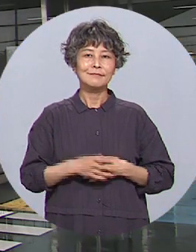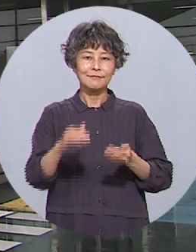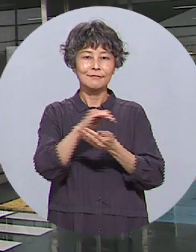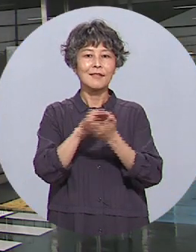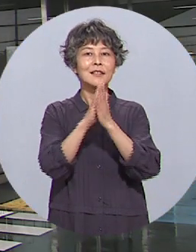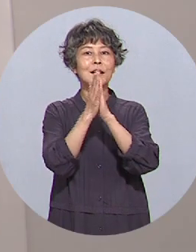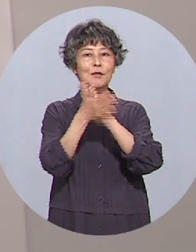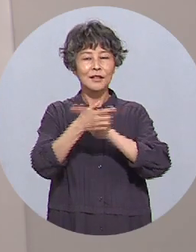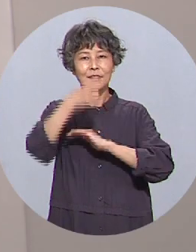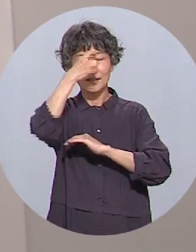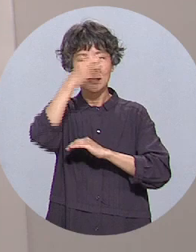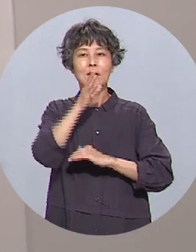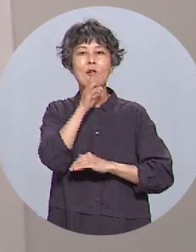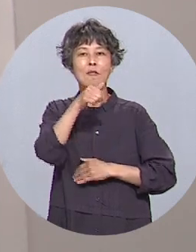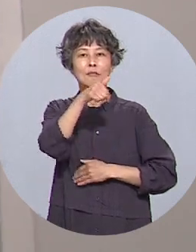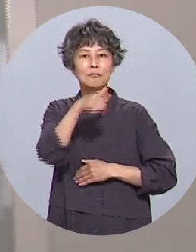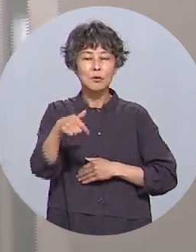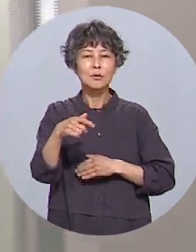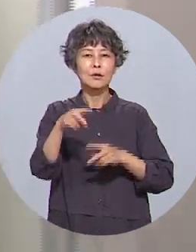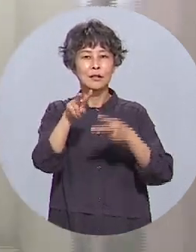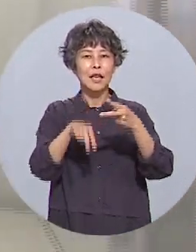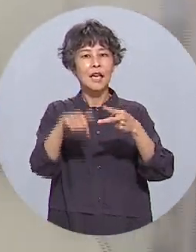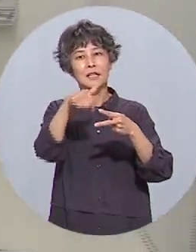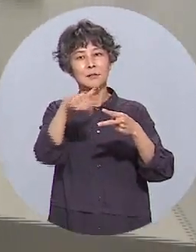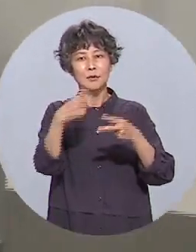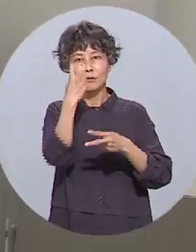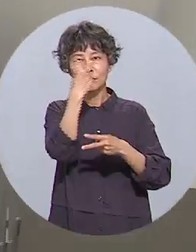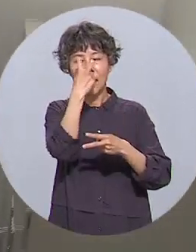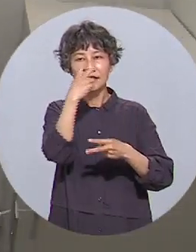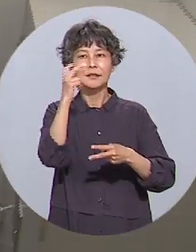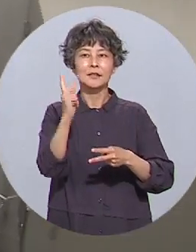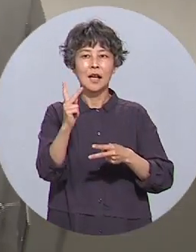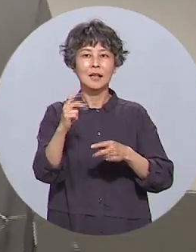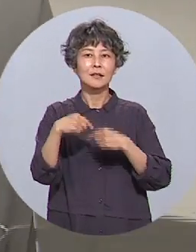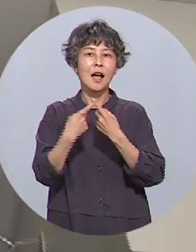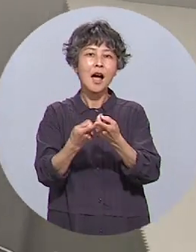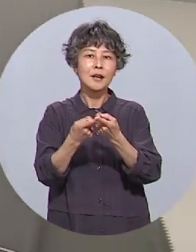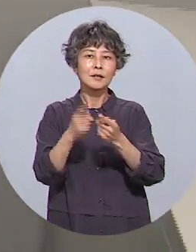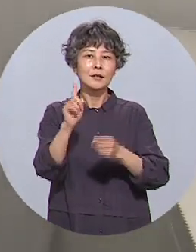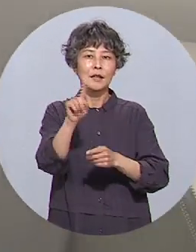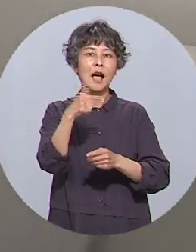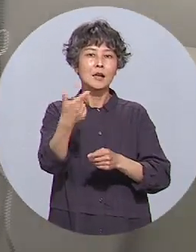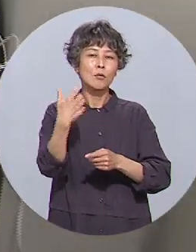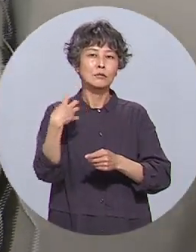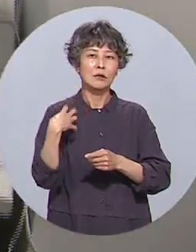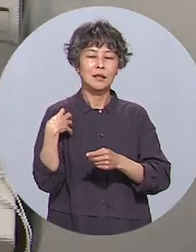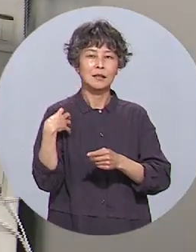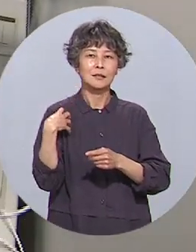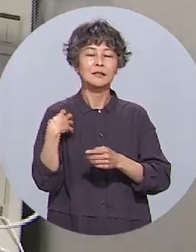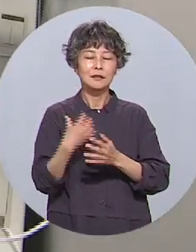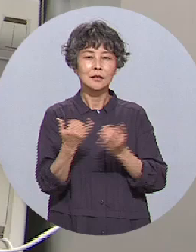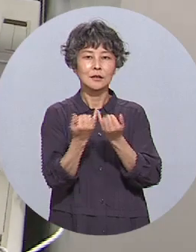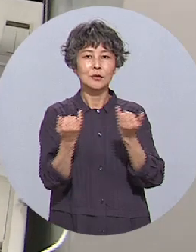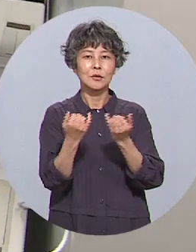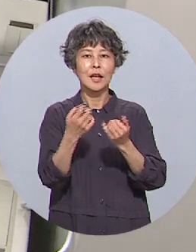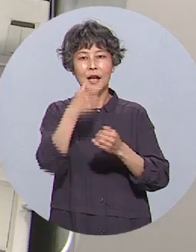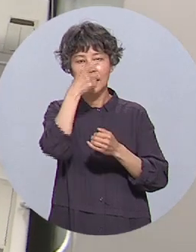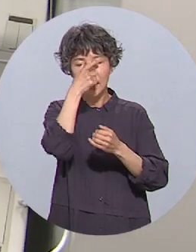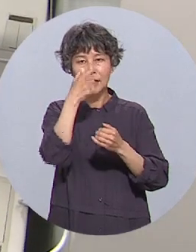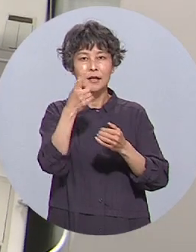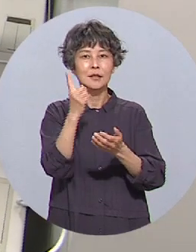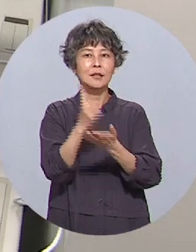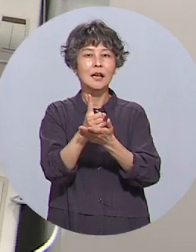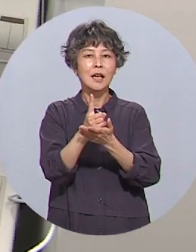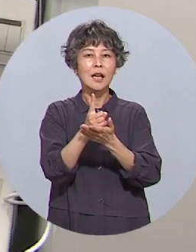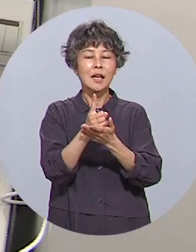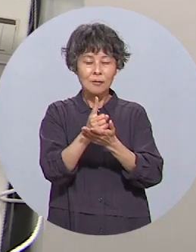埼玉県警察本部刑事部鑑識課に属する機動鑑識第6係、女性警察官だけで構成